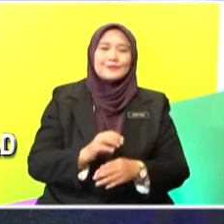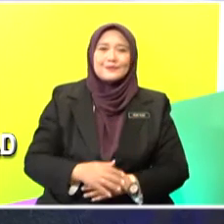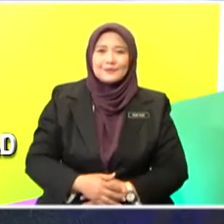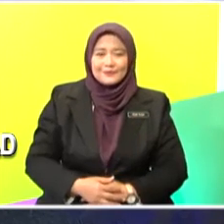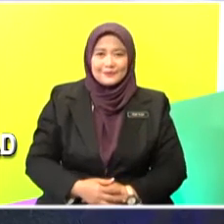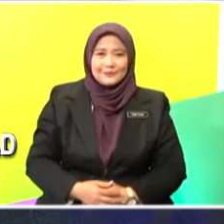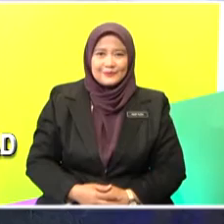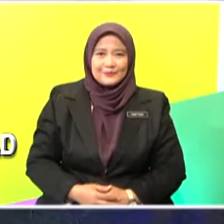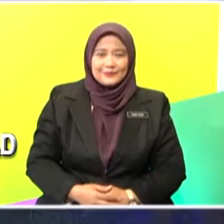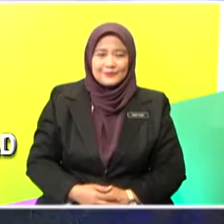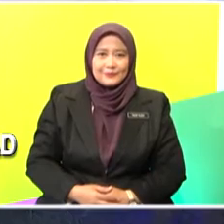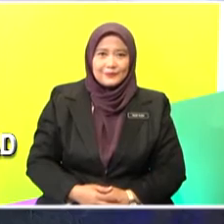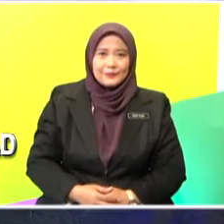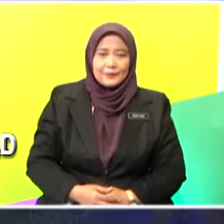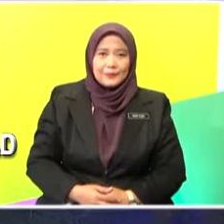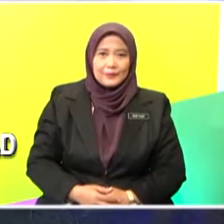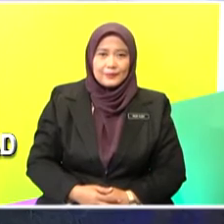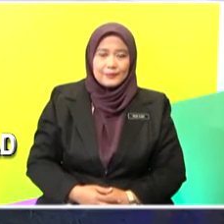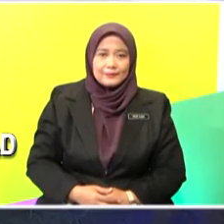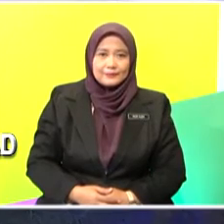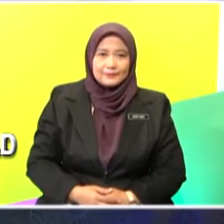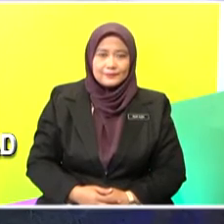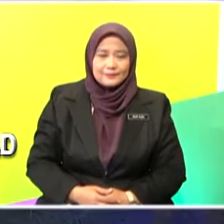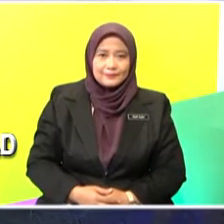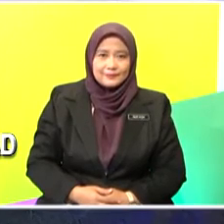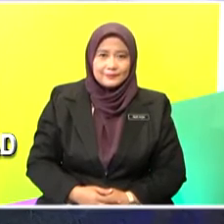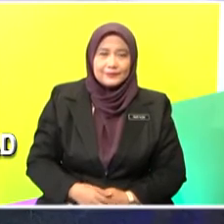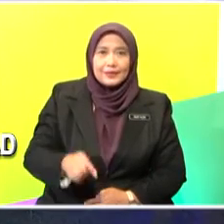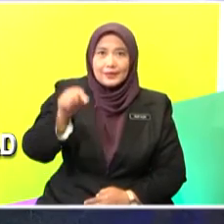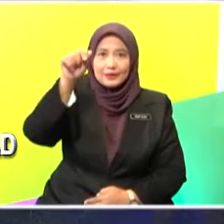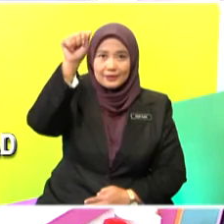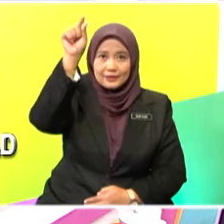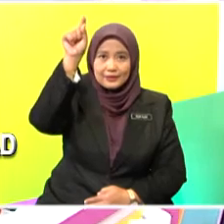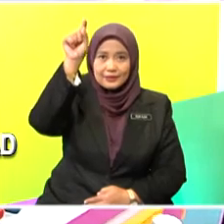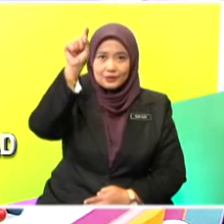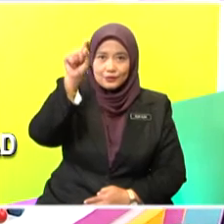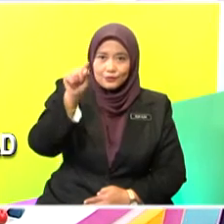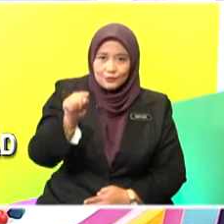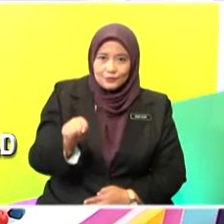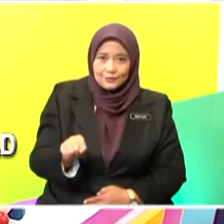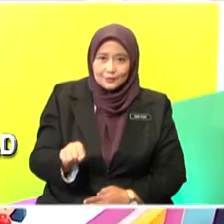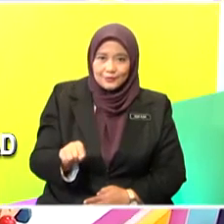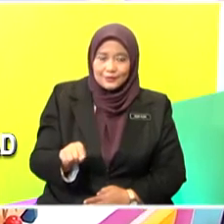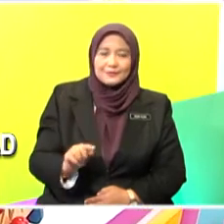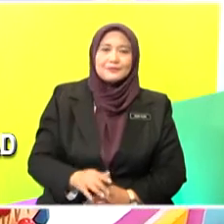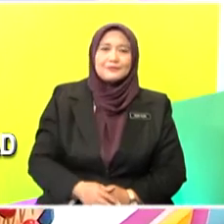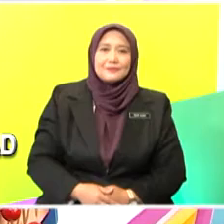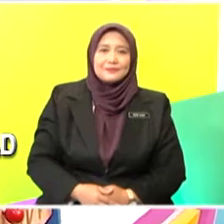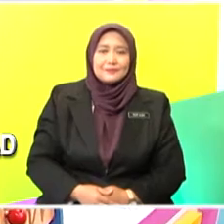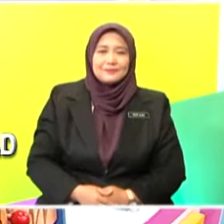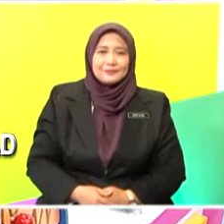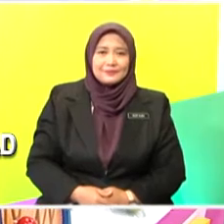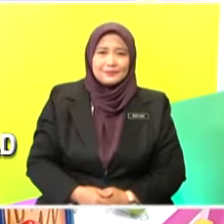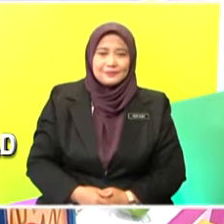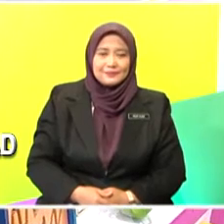turun bawah. Okey, siapa yang paling lurus sekali? Okey. Okey. Alamak, bengkoklah pula sikit je. Ada bengkok